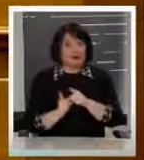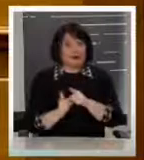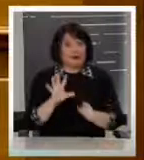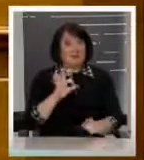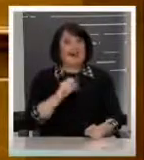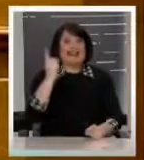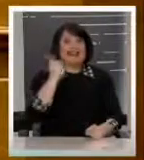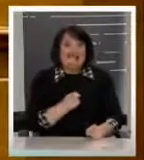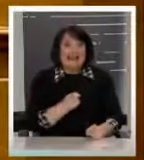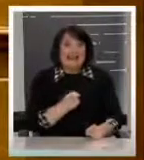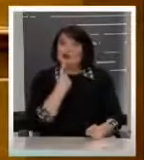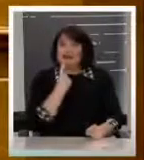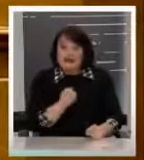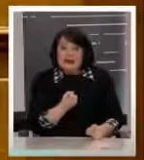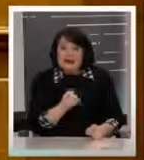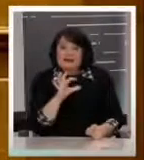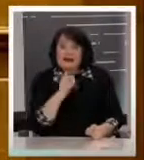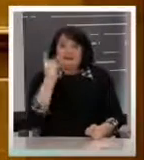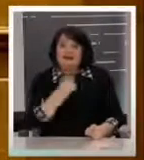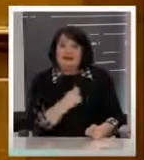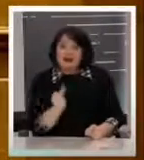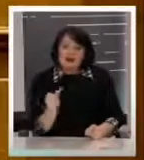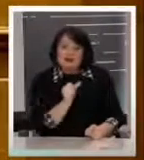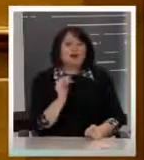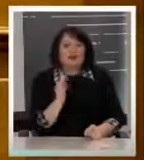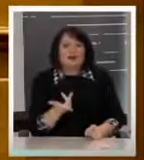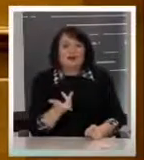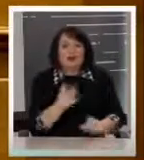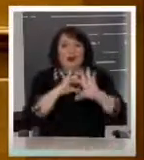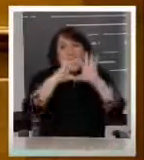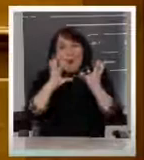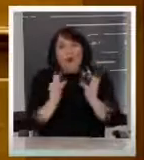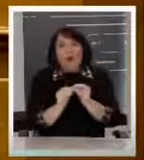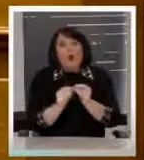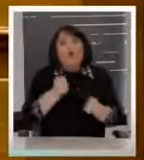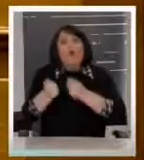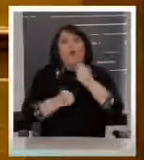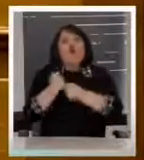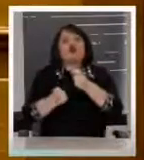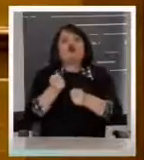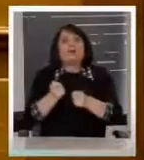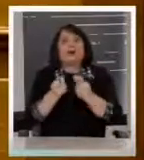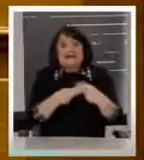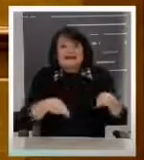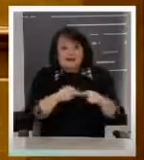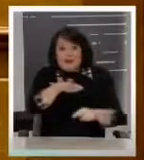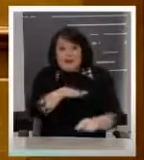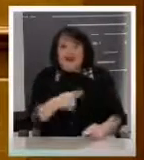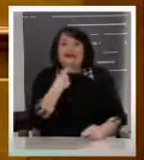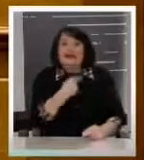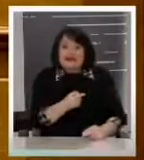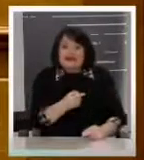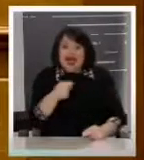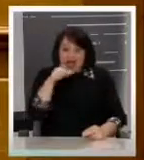50% λέγοντας ότι το 50% αφορά το σύνολο των οφειλωμένων από το Συμβούλιο της Επικρατείας. Αυτή